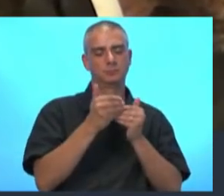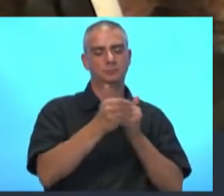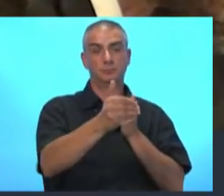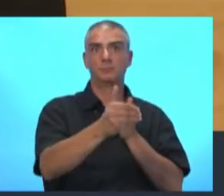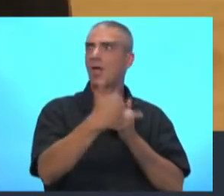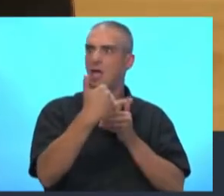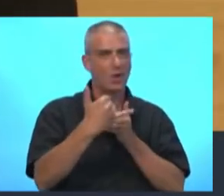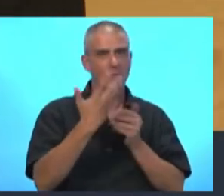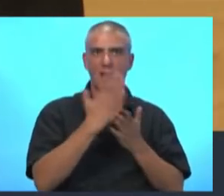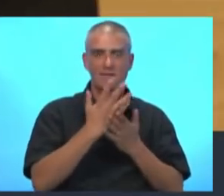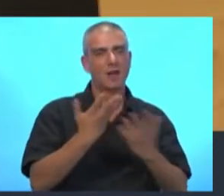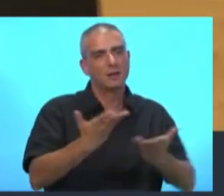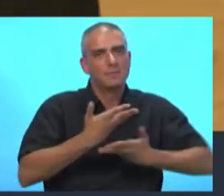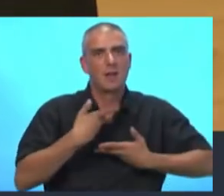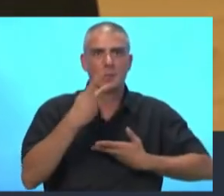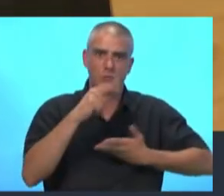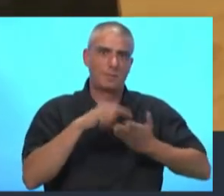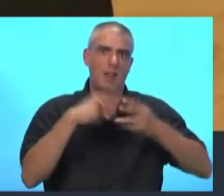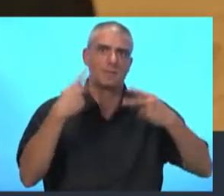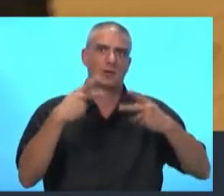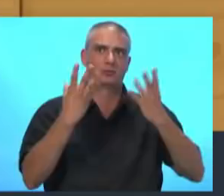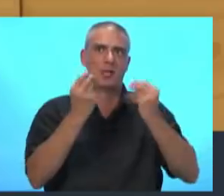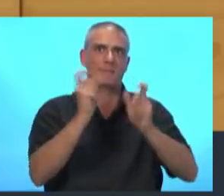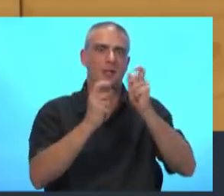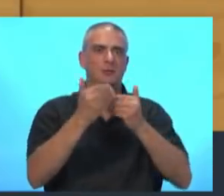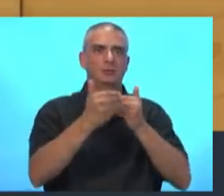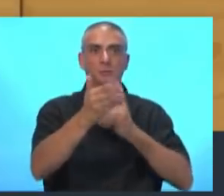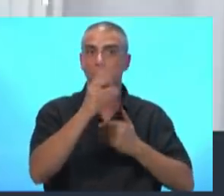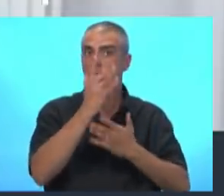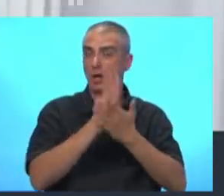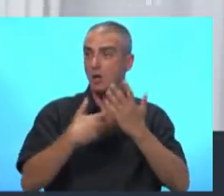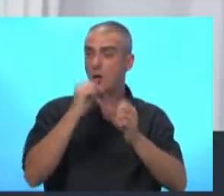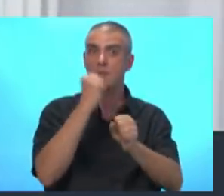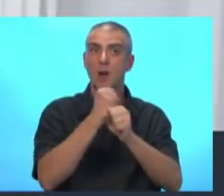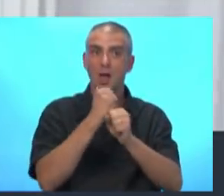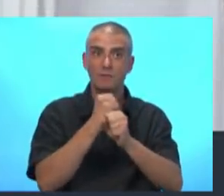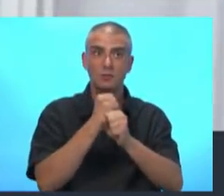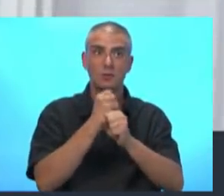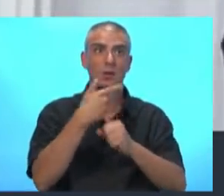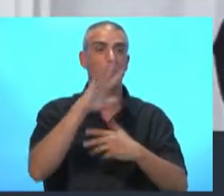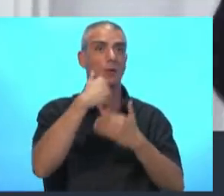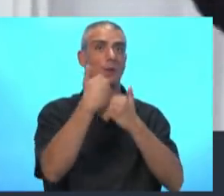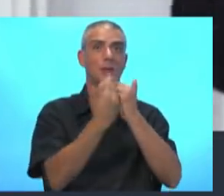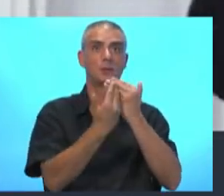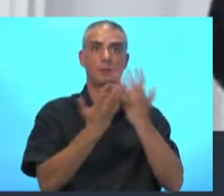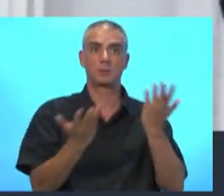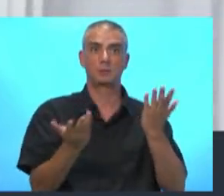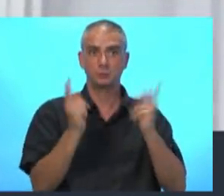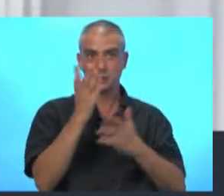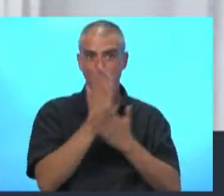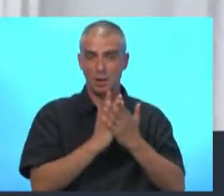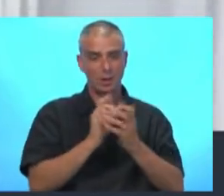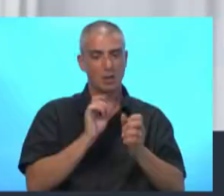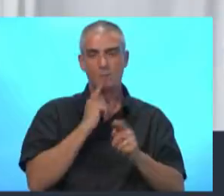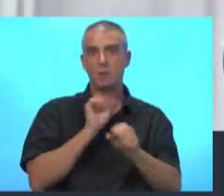היום כבר יותר מחבקים, מחשש לאיבוד קהל רחב. יש כאלה שיוצאים לעבוד, הם הולכים להתפרנס, אז יש כאלה